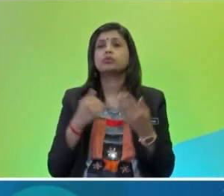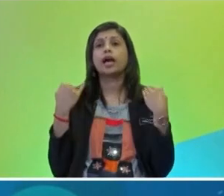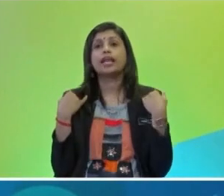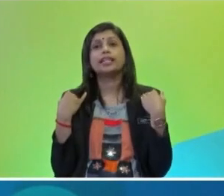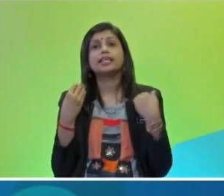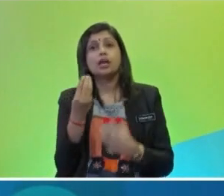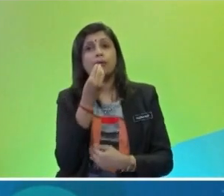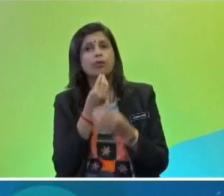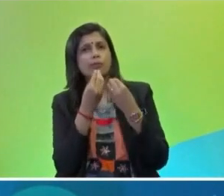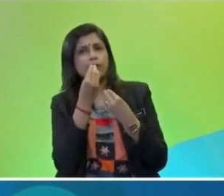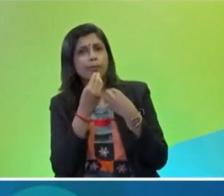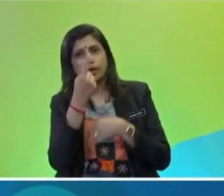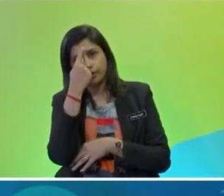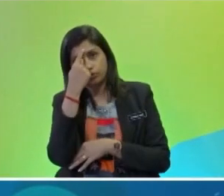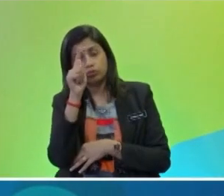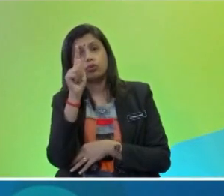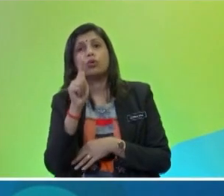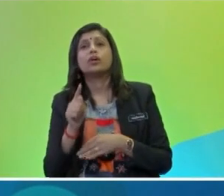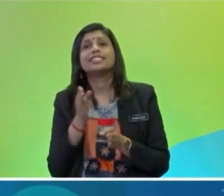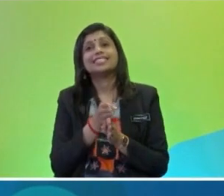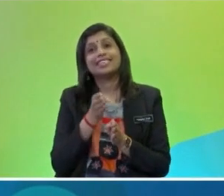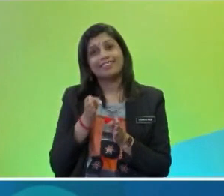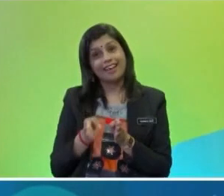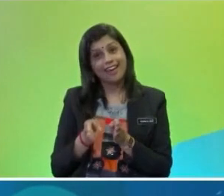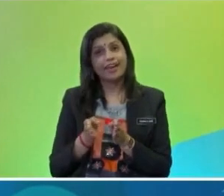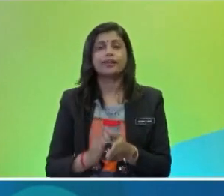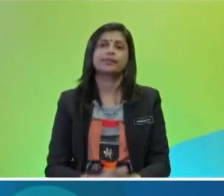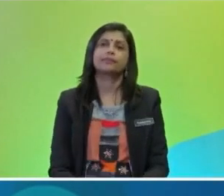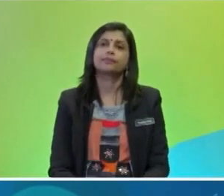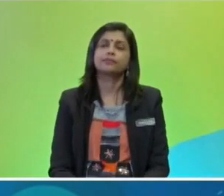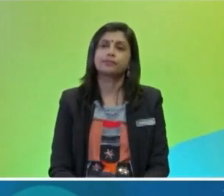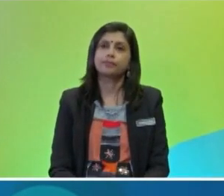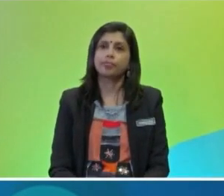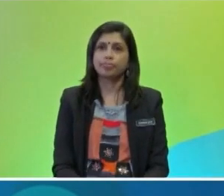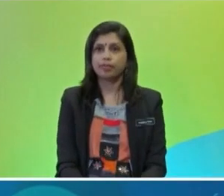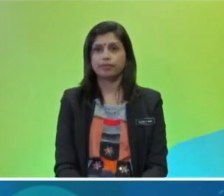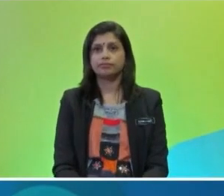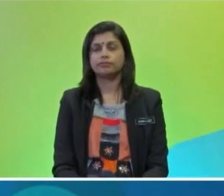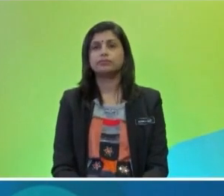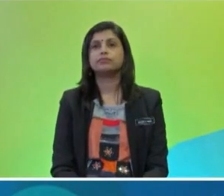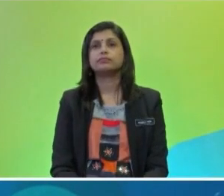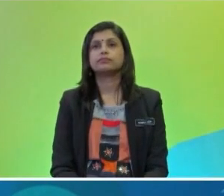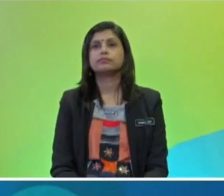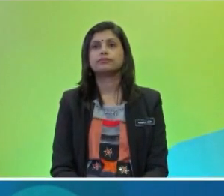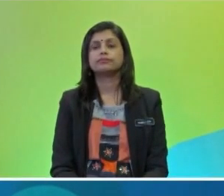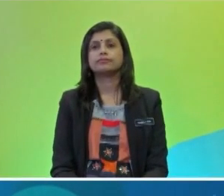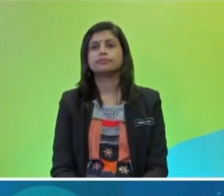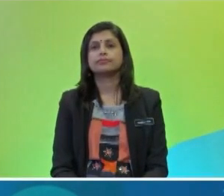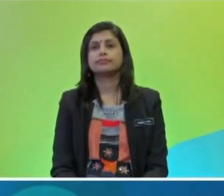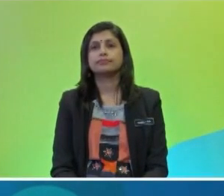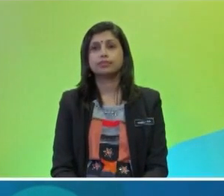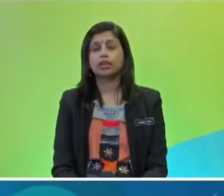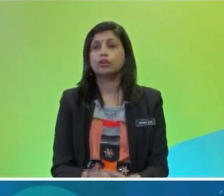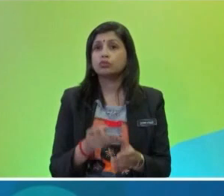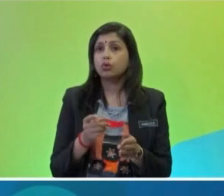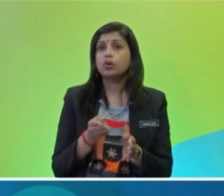situ? Jiran dia sakit dan ahli-ahli jiran bawah mereka, bawah pesakit tu ke hospital. Yeah. Tolong membawa pesakit tu